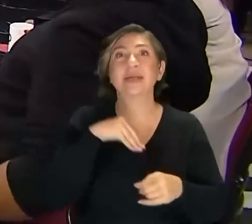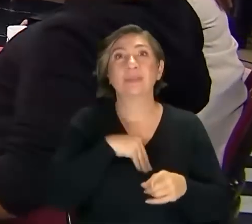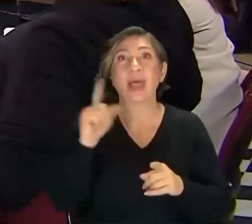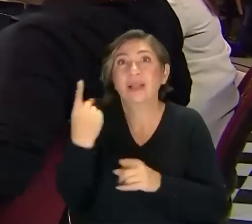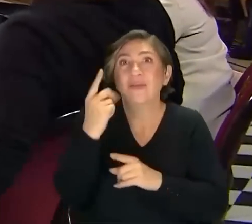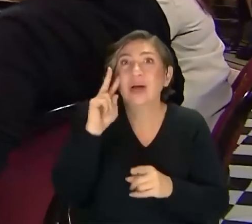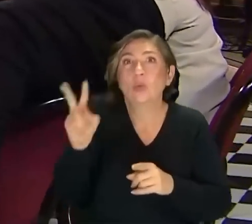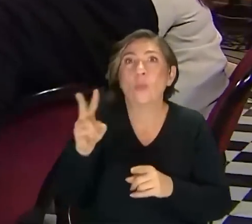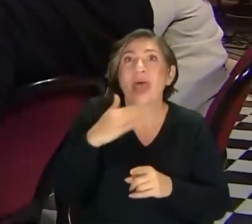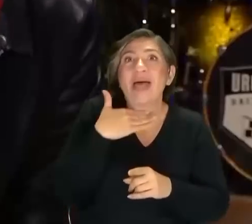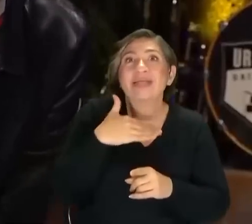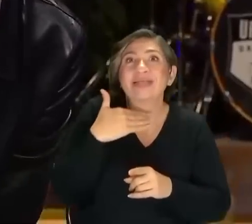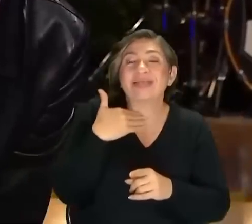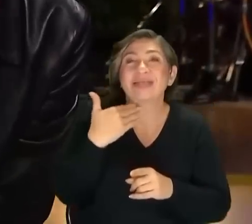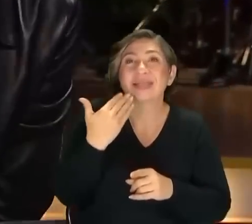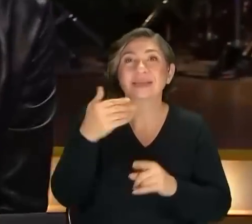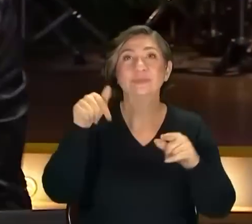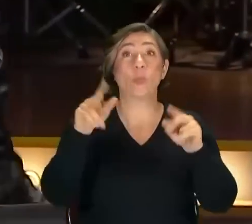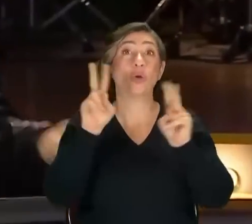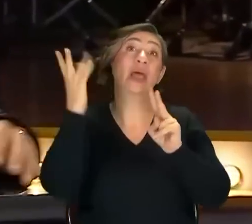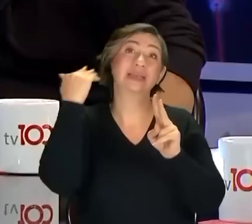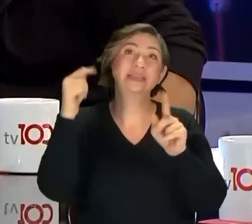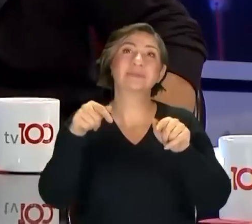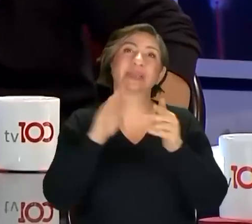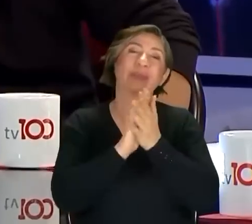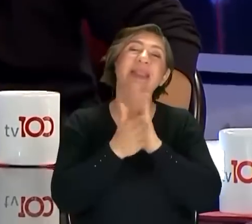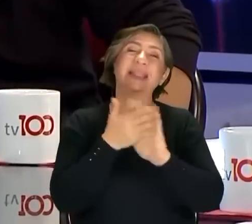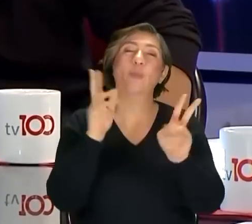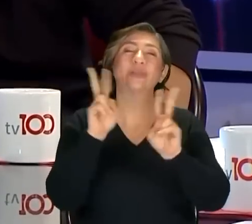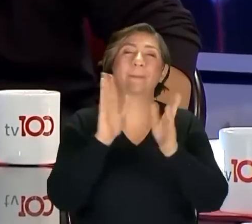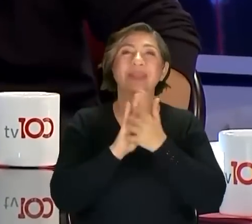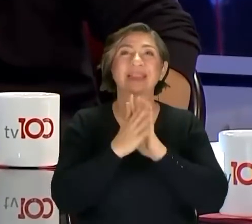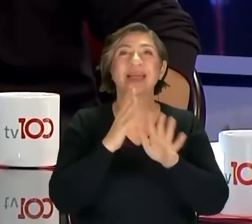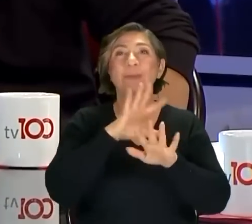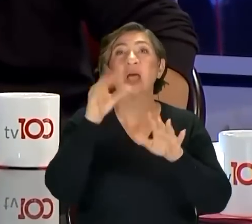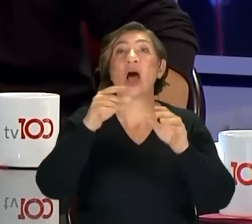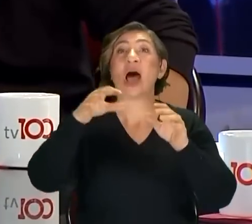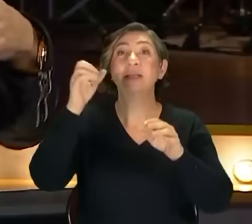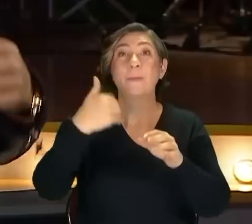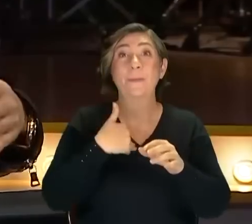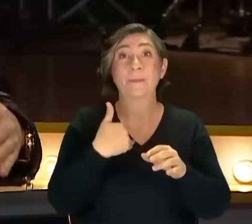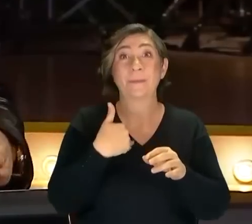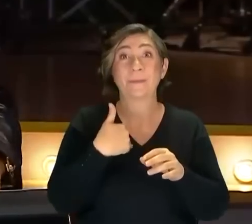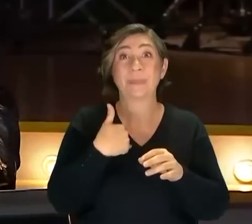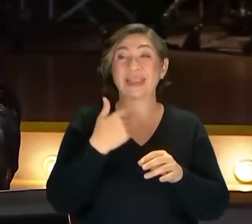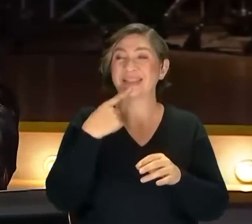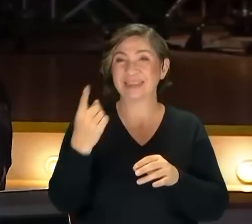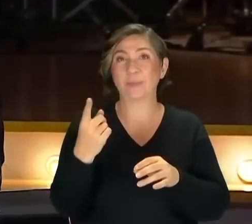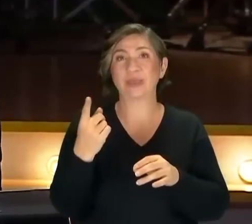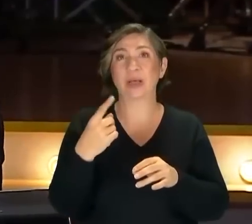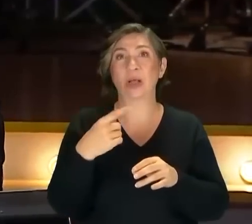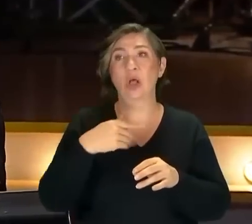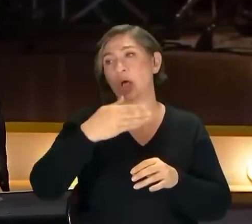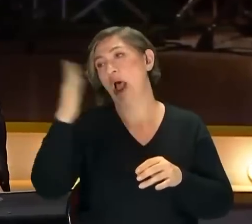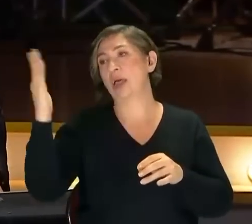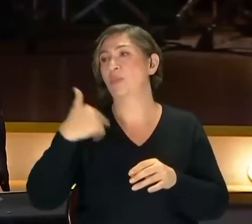şey. Et var. Modaydı tabii şimdi. Şey modaydı. Var, şimdi artık geçti modası. Bir ara hepsini aslar mesela. Ben de desem ki mesela